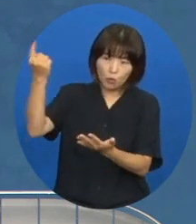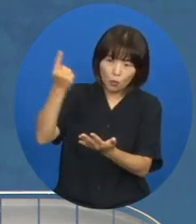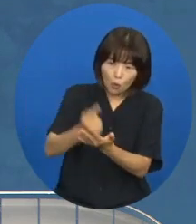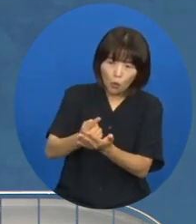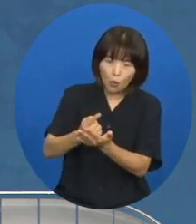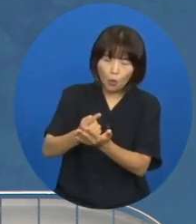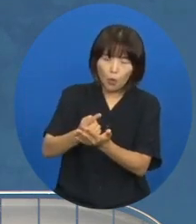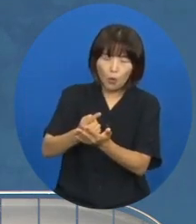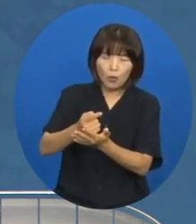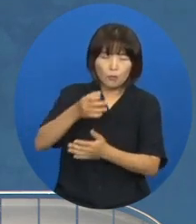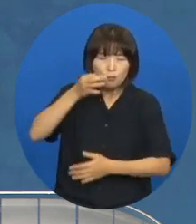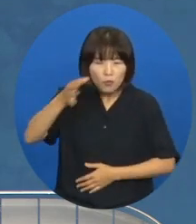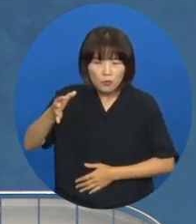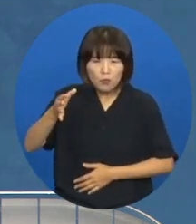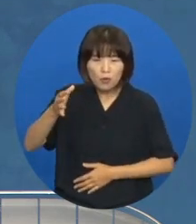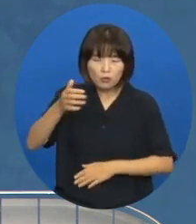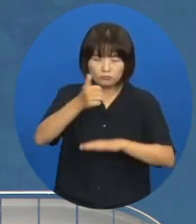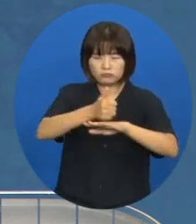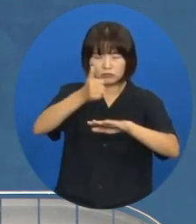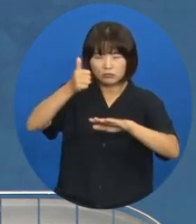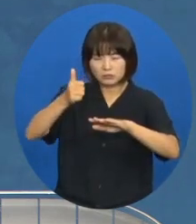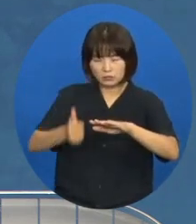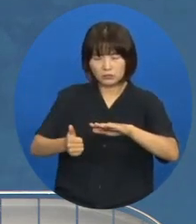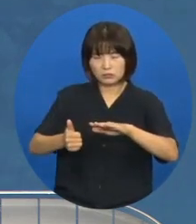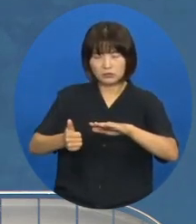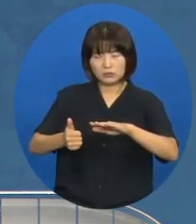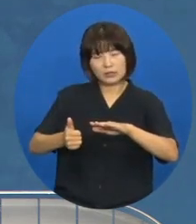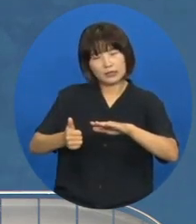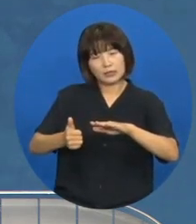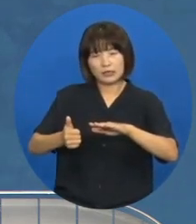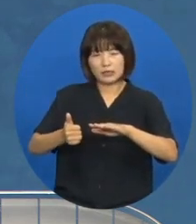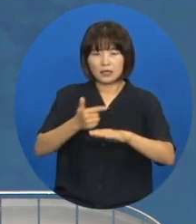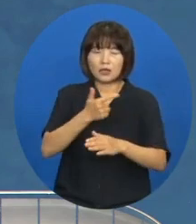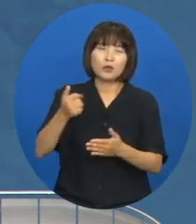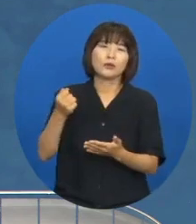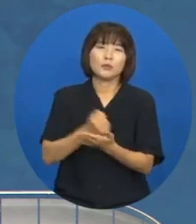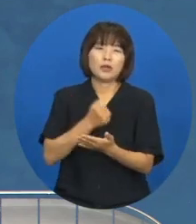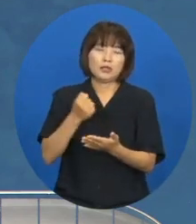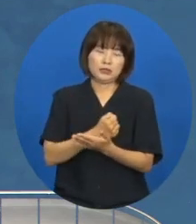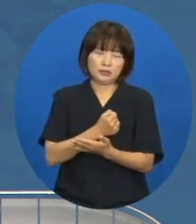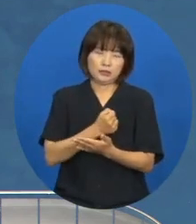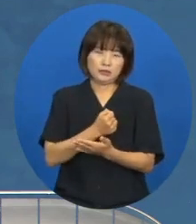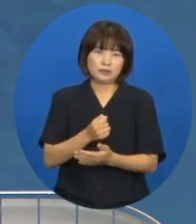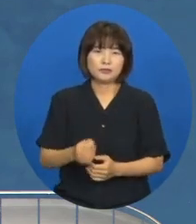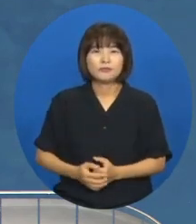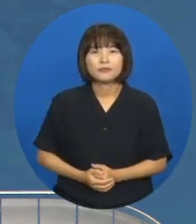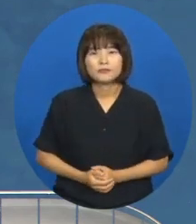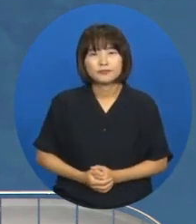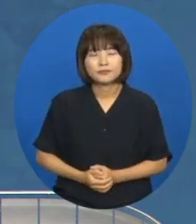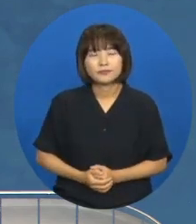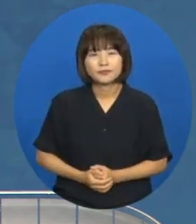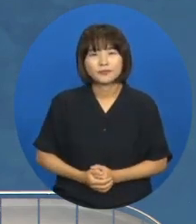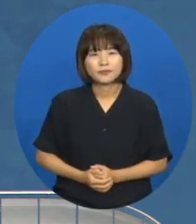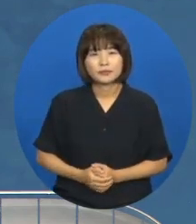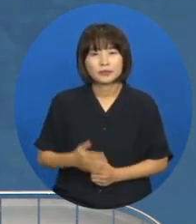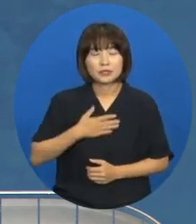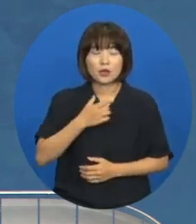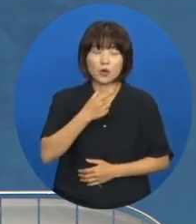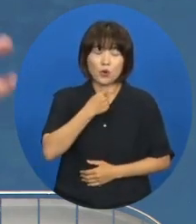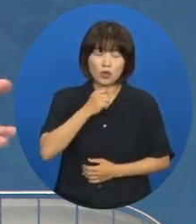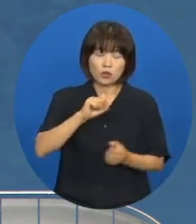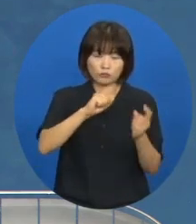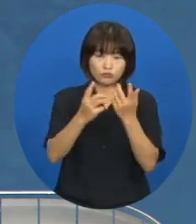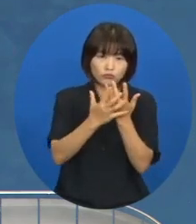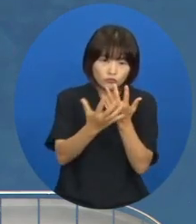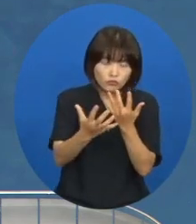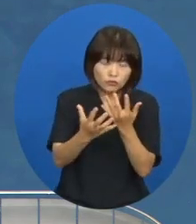보지 못하고 마치게 하시는 것이 너무 아쉽고 안타까웠어요. 제가 원하는 부흥은